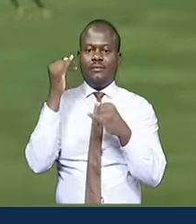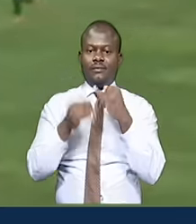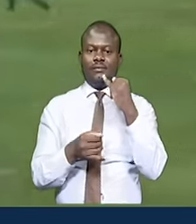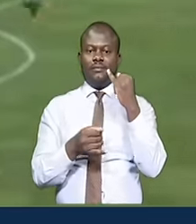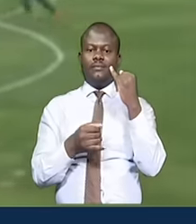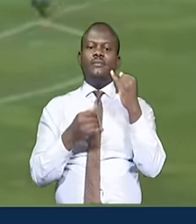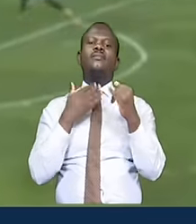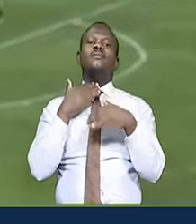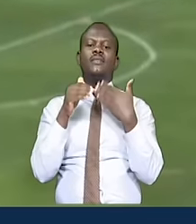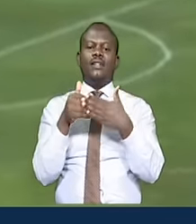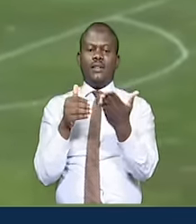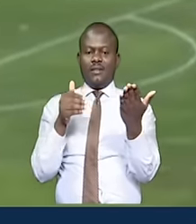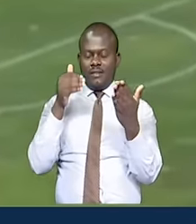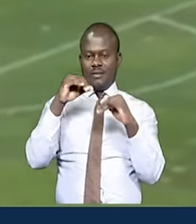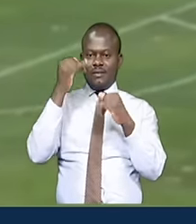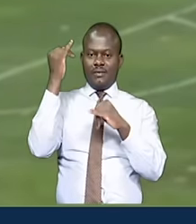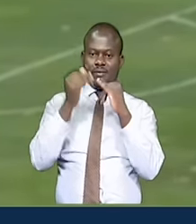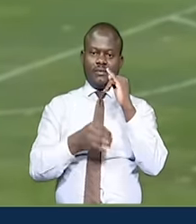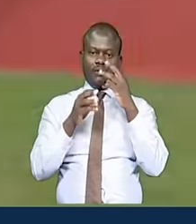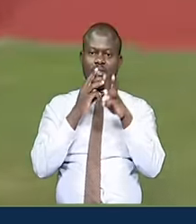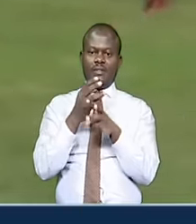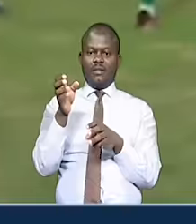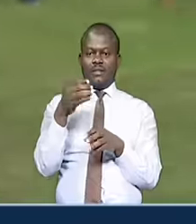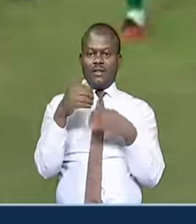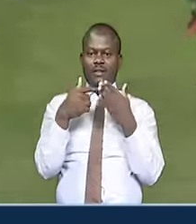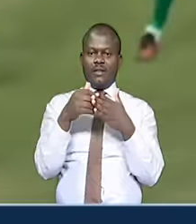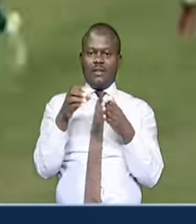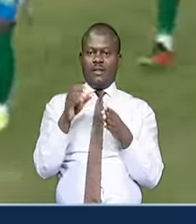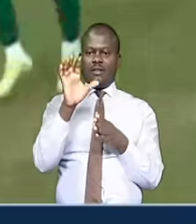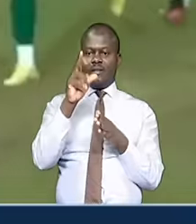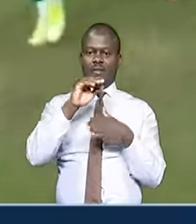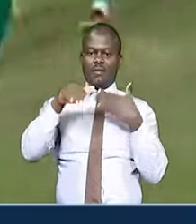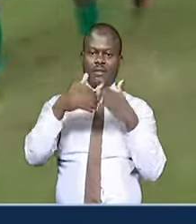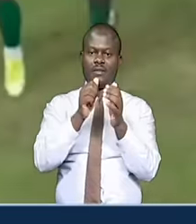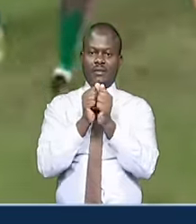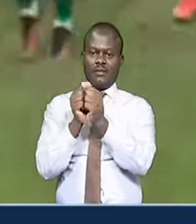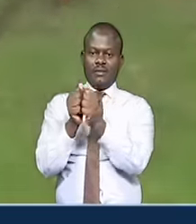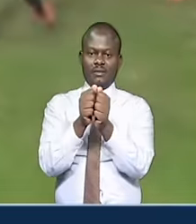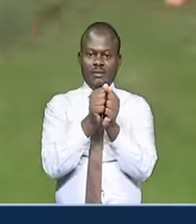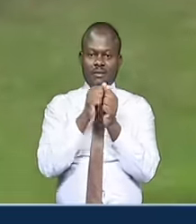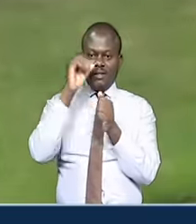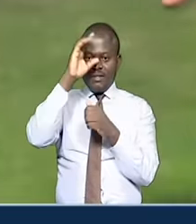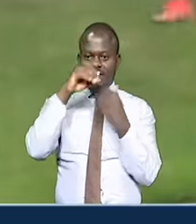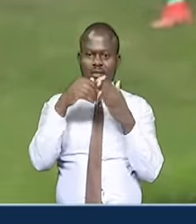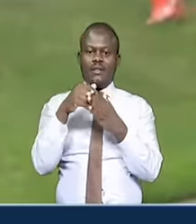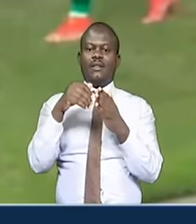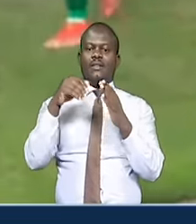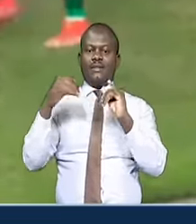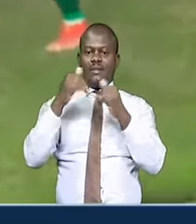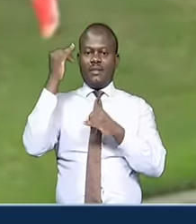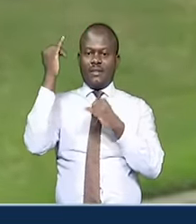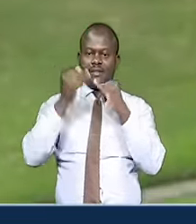gushaka itike kujya mu mikino nyuma y'igikombe cy'isi ndetse n'igikombe cy'Afrika byose, by'umwihariko yo gushaka itike kujya mu mikino nyuma y'igikombe